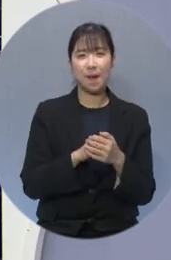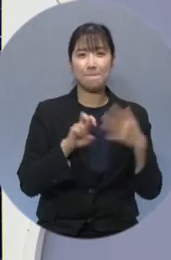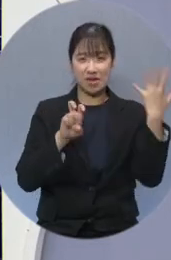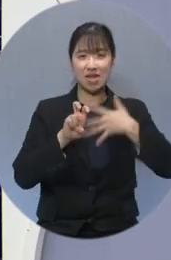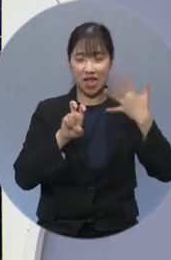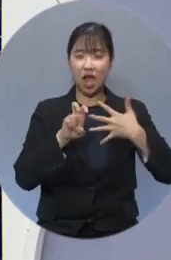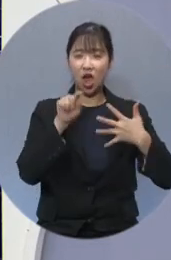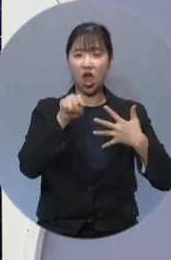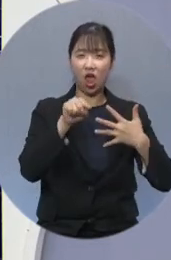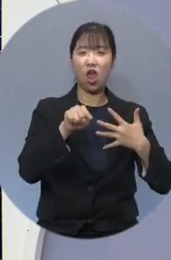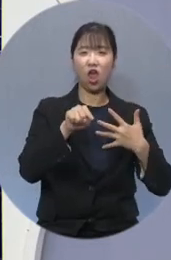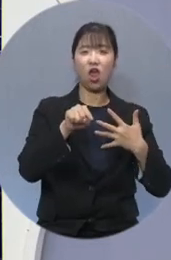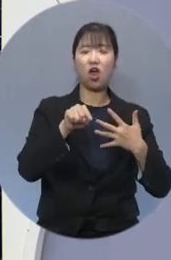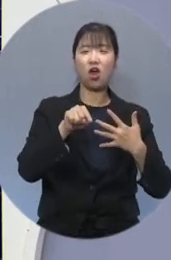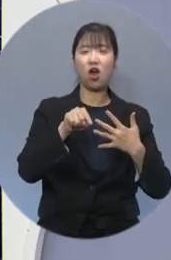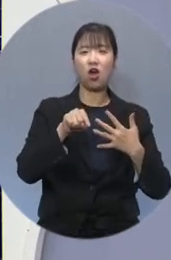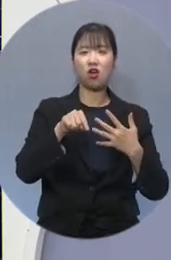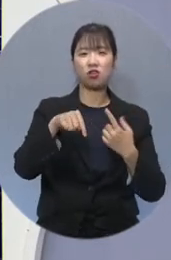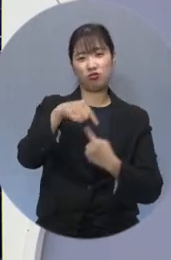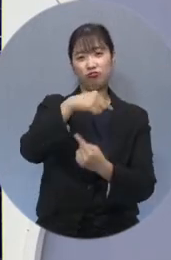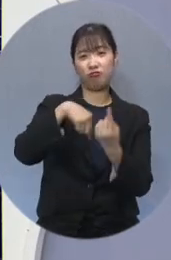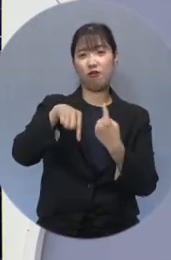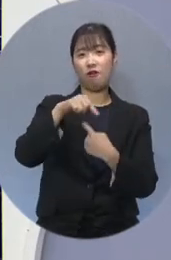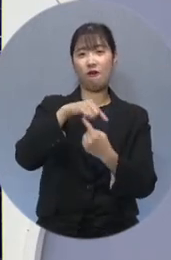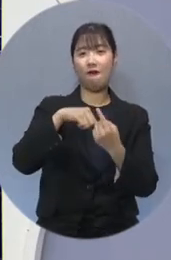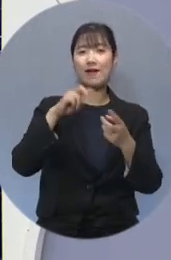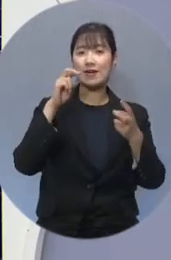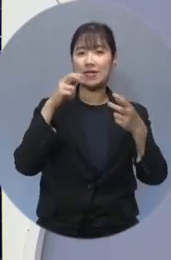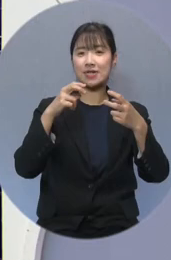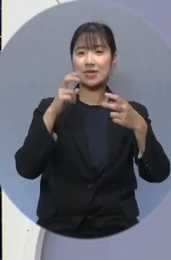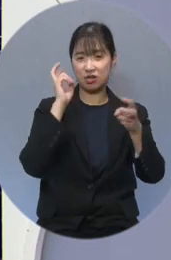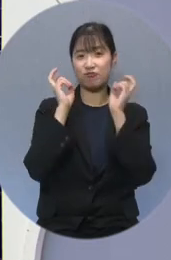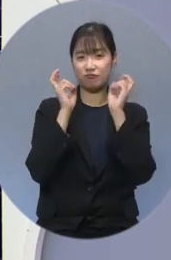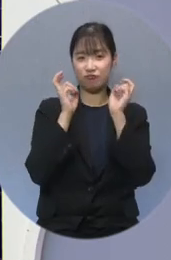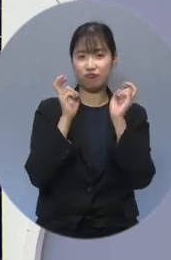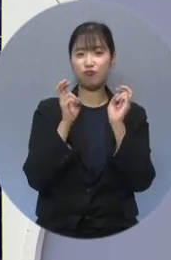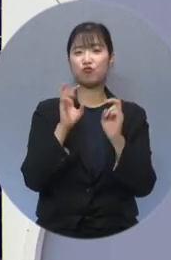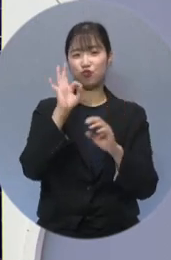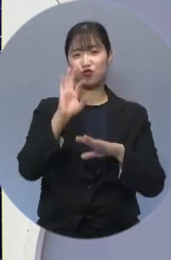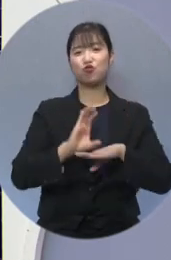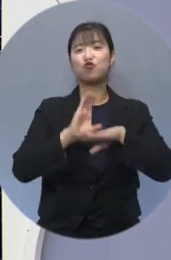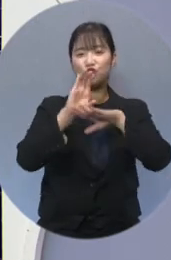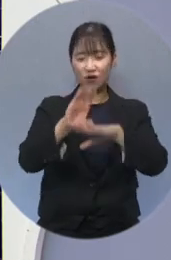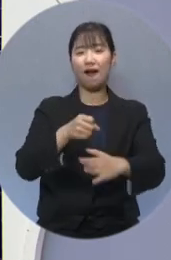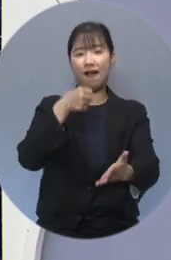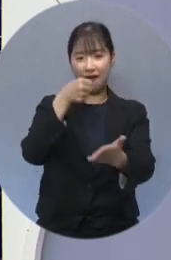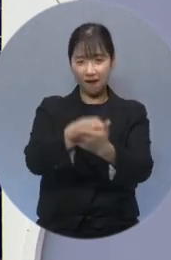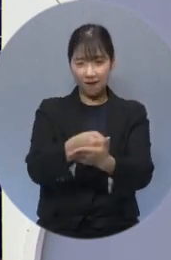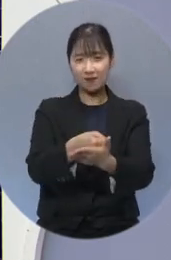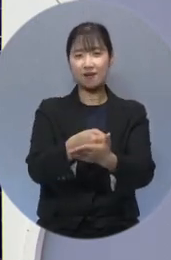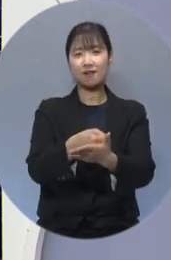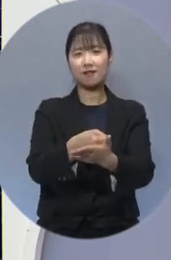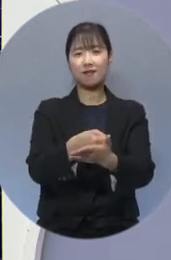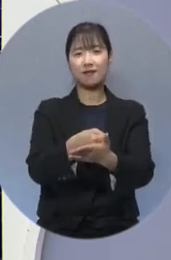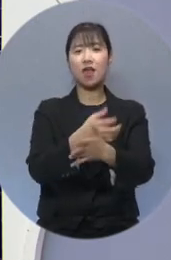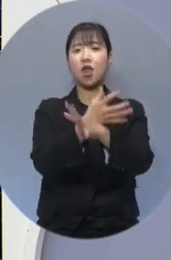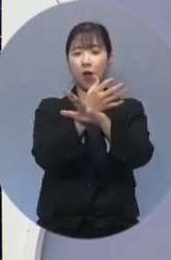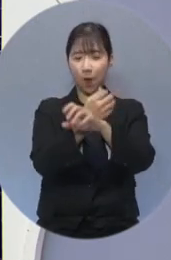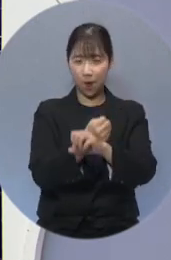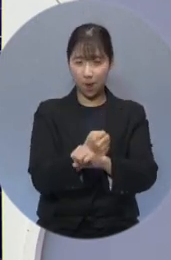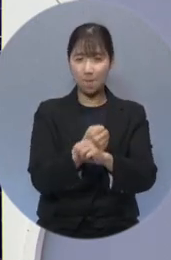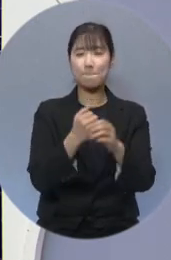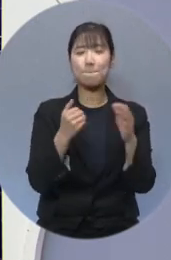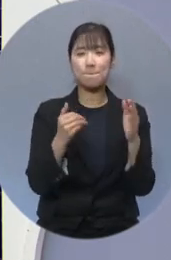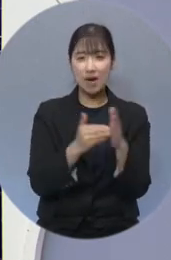미디어를 같이 운영하는 대 그 그룹에서 투자를 결정을 하고 이제 협약을 맺고